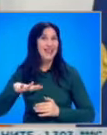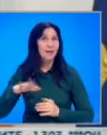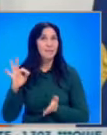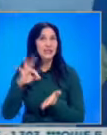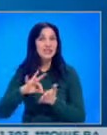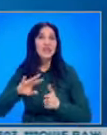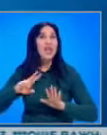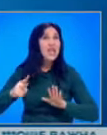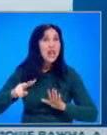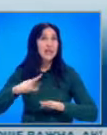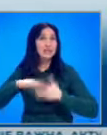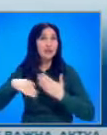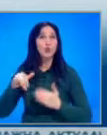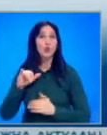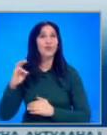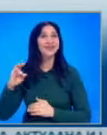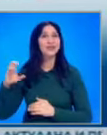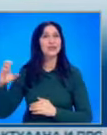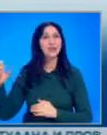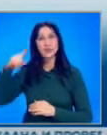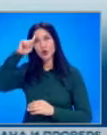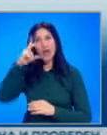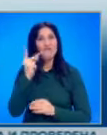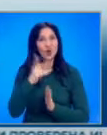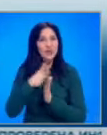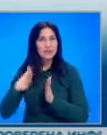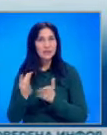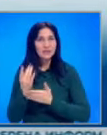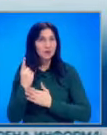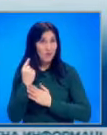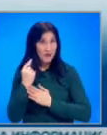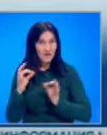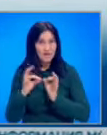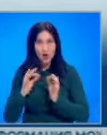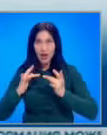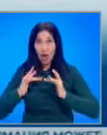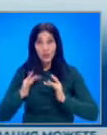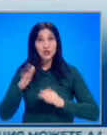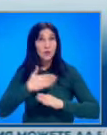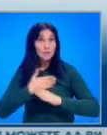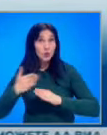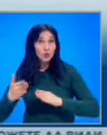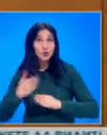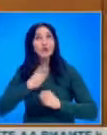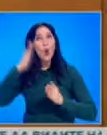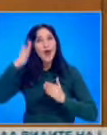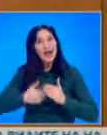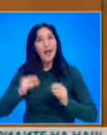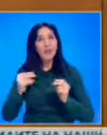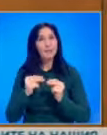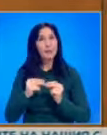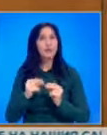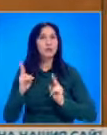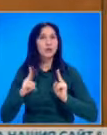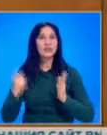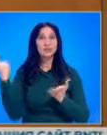или хибридно. В УНСС в София вторият семестър започва на 1 февруари онлайн и ще продължи така до края на април. Съгласно